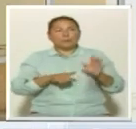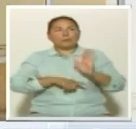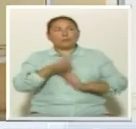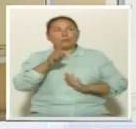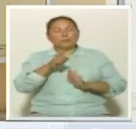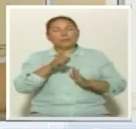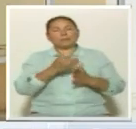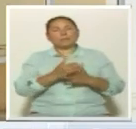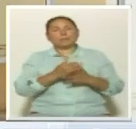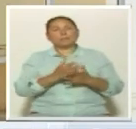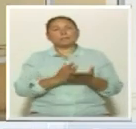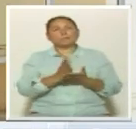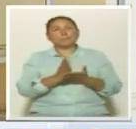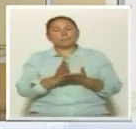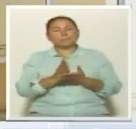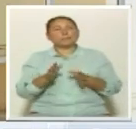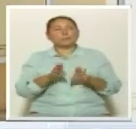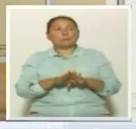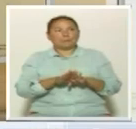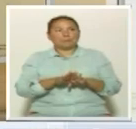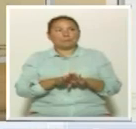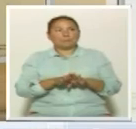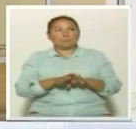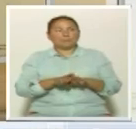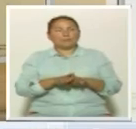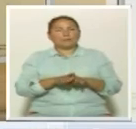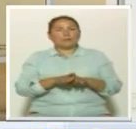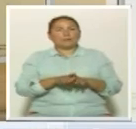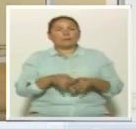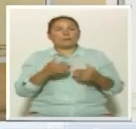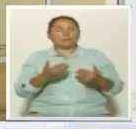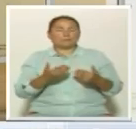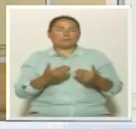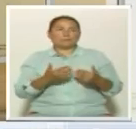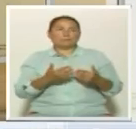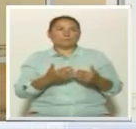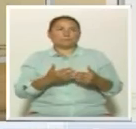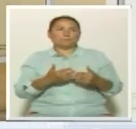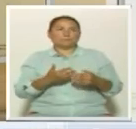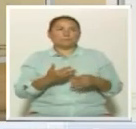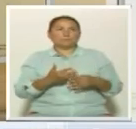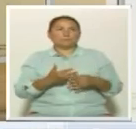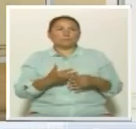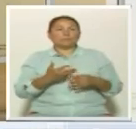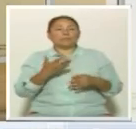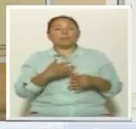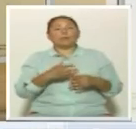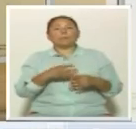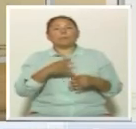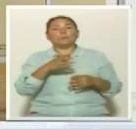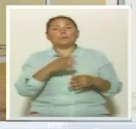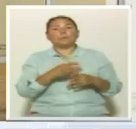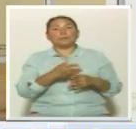келген мемлекет орындағы қызметші сондай қызмет істейтін болатын болса әрине халық оның көңілі толып отырады. Сондықтан сосын пара дейтін мәледен